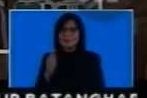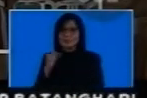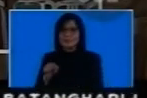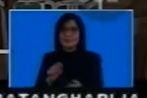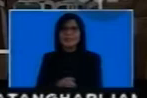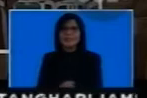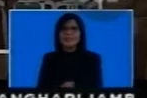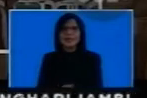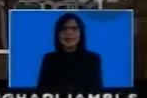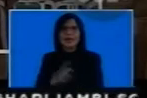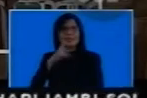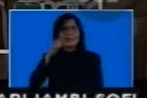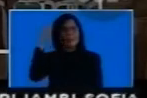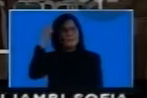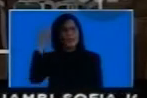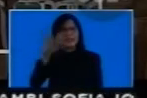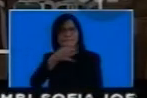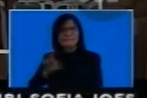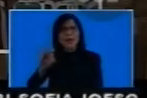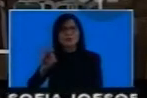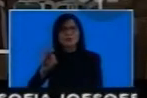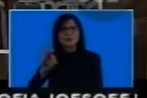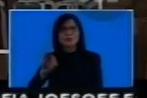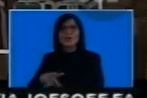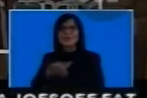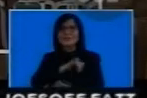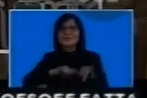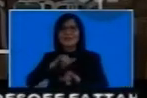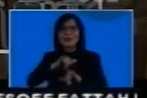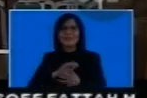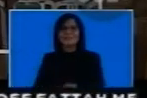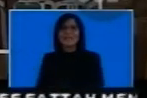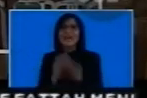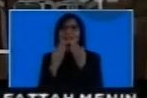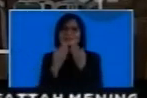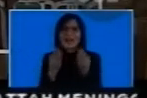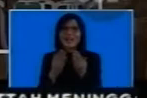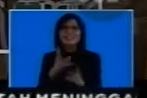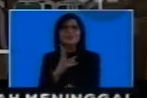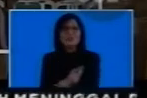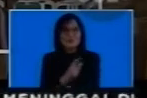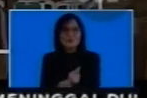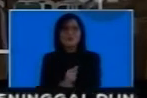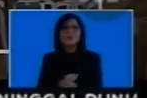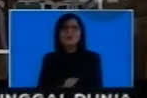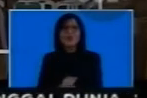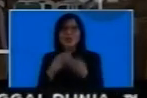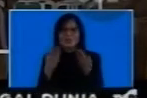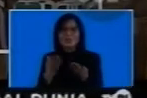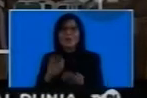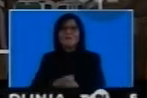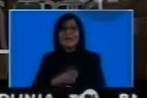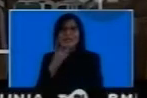kita majukan bersama, Bu. Terima kasih Ibu Maria, Ibu Santi, terima kasih sudah menjadi guru penggerak, dan terima kasih untuk